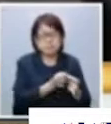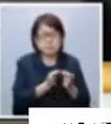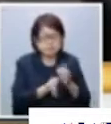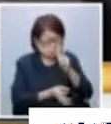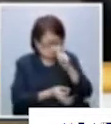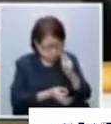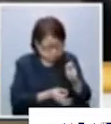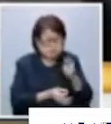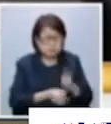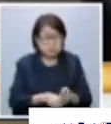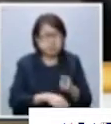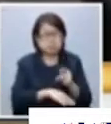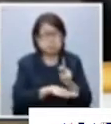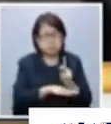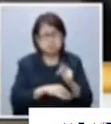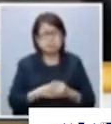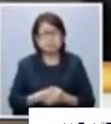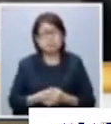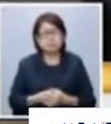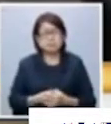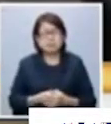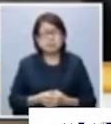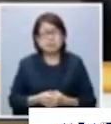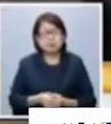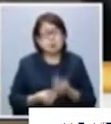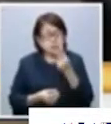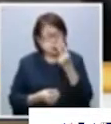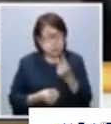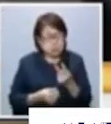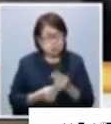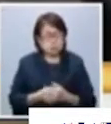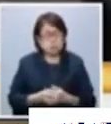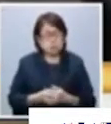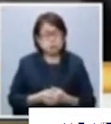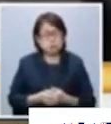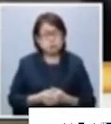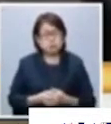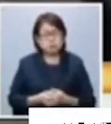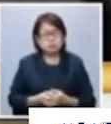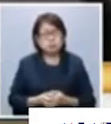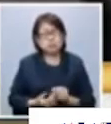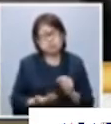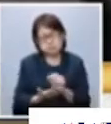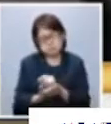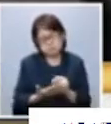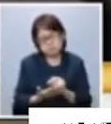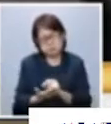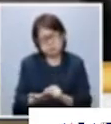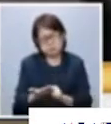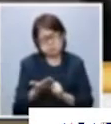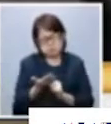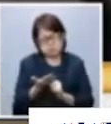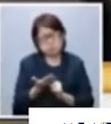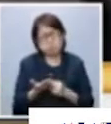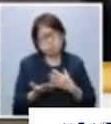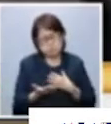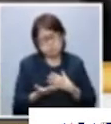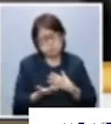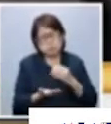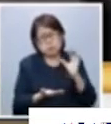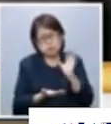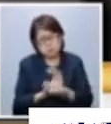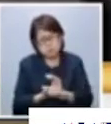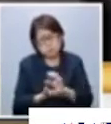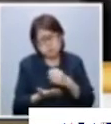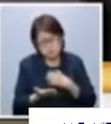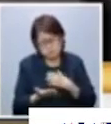นะครับถ้าสังเกตในการขอรับงบประมาณของกระทรวงต่างประเทศจะ